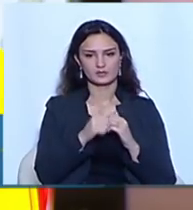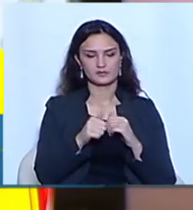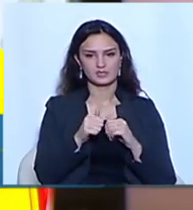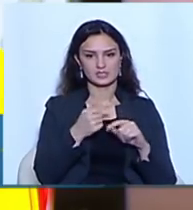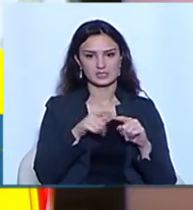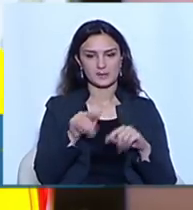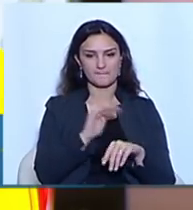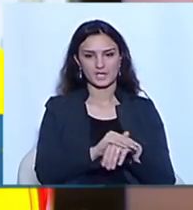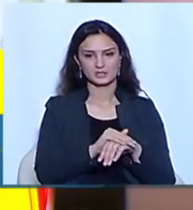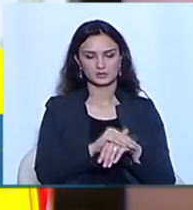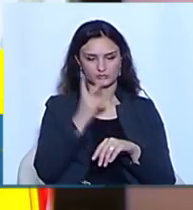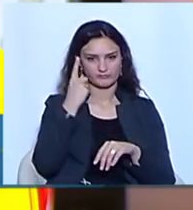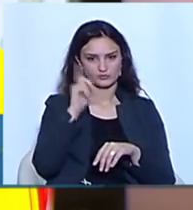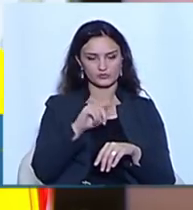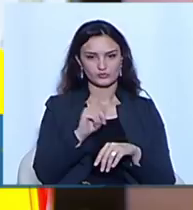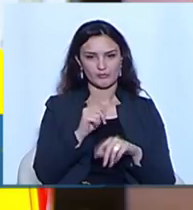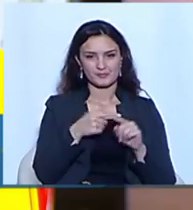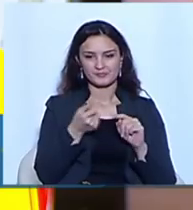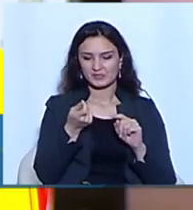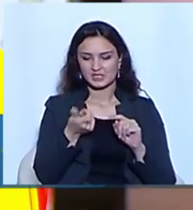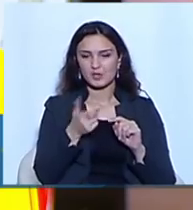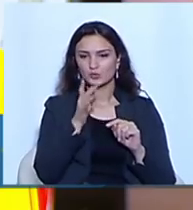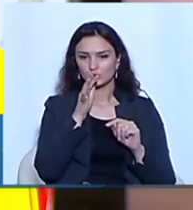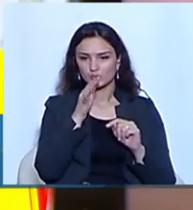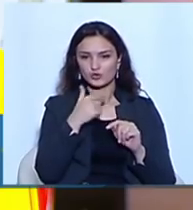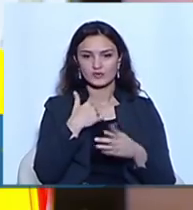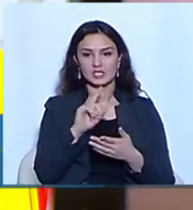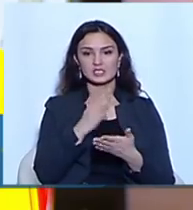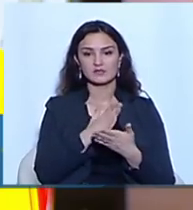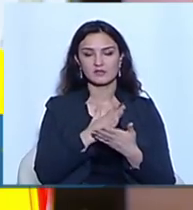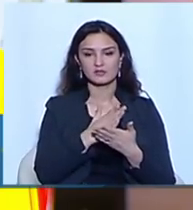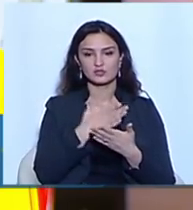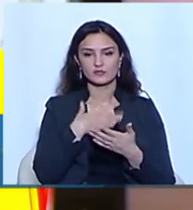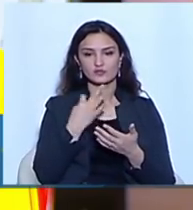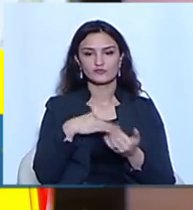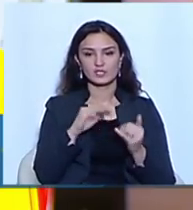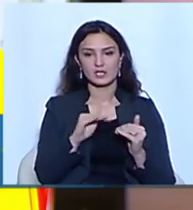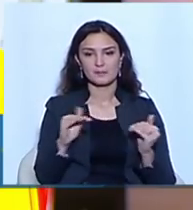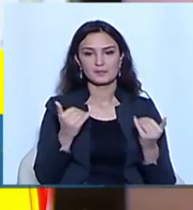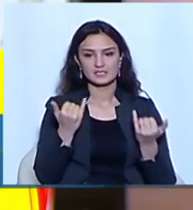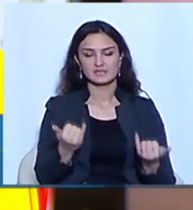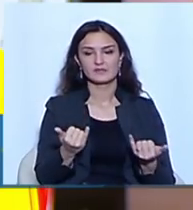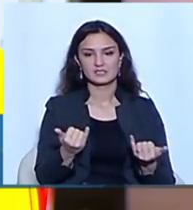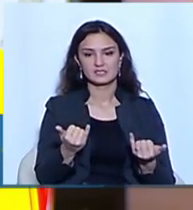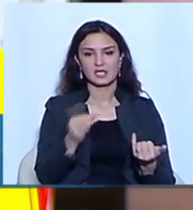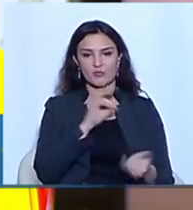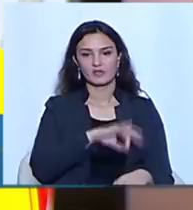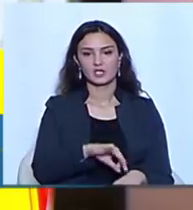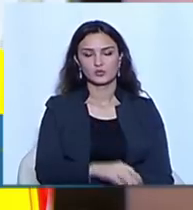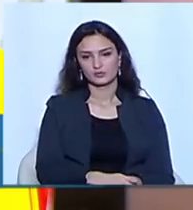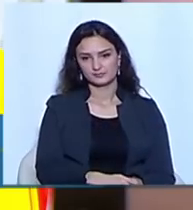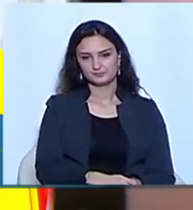ის ფაქტი, რომ ის მინიმალური დრო, რომელიც ჩვენ გაგვაჩნია ჩვენი შვილების თავის